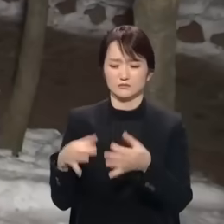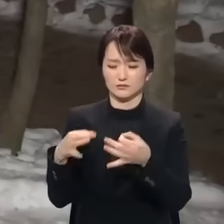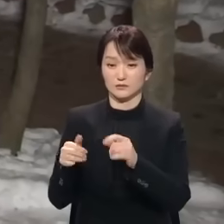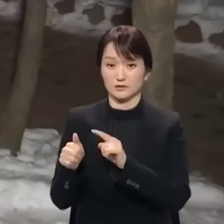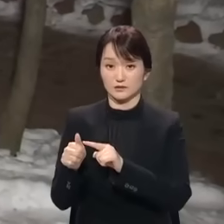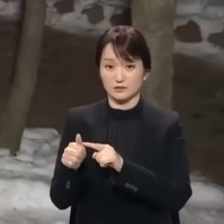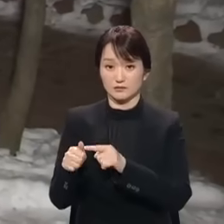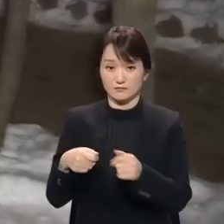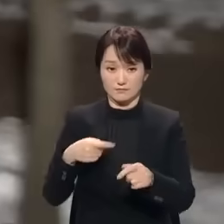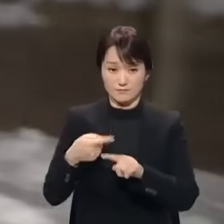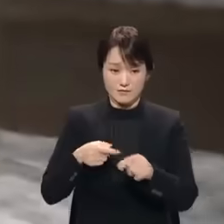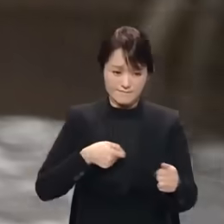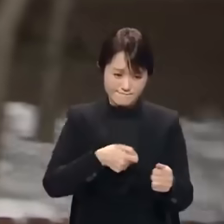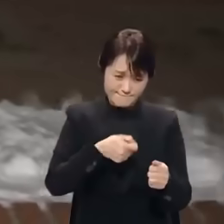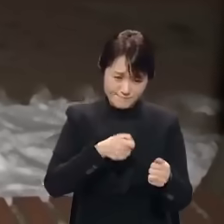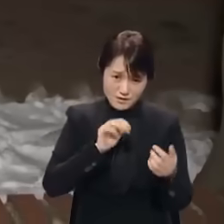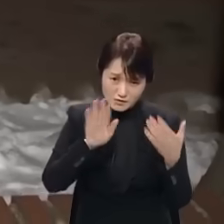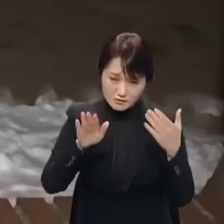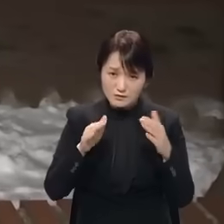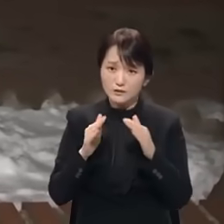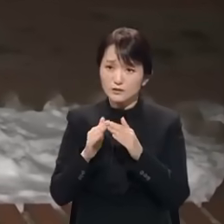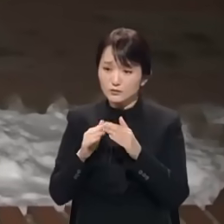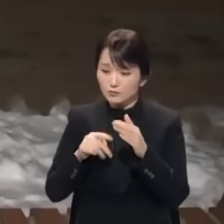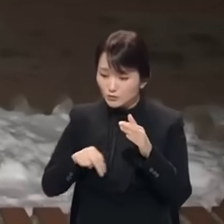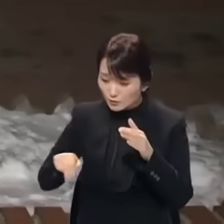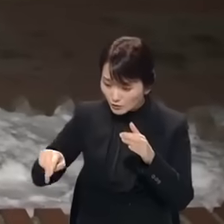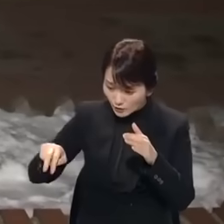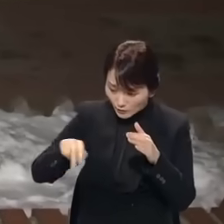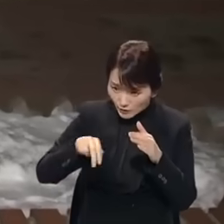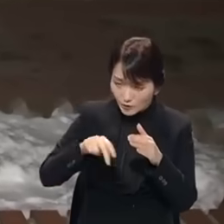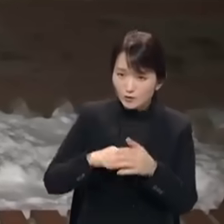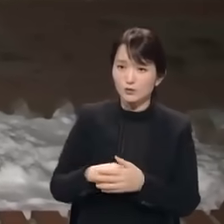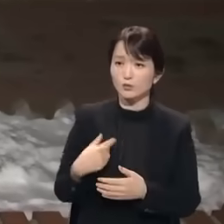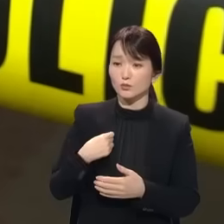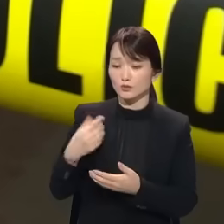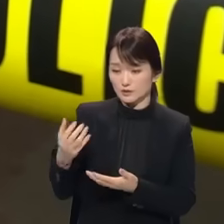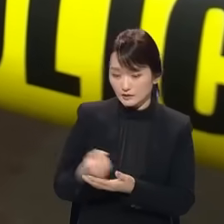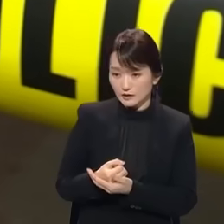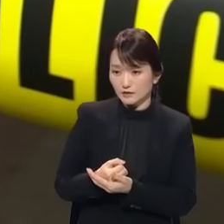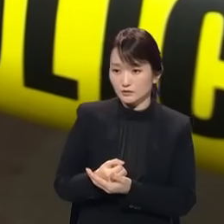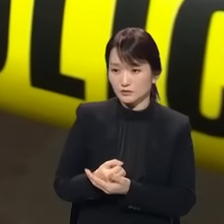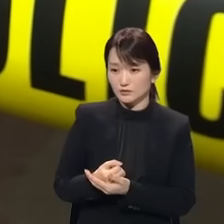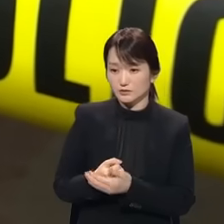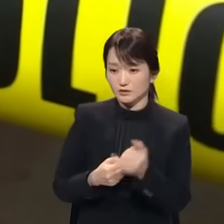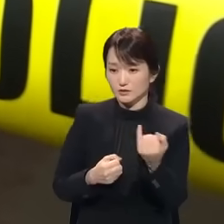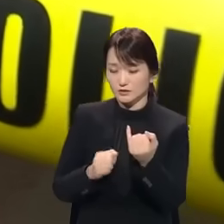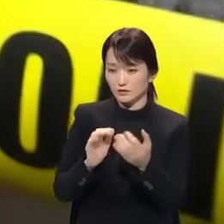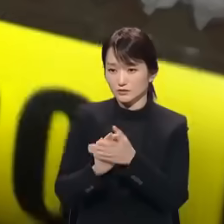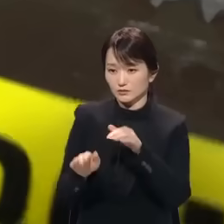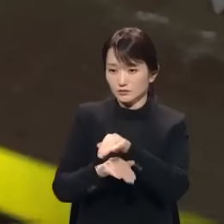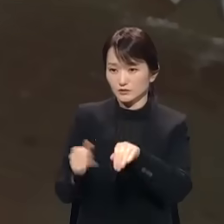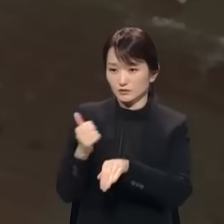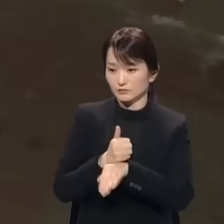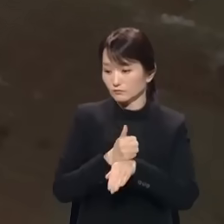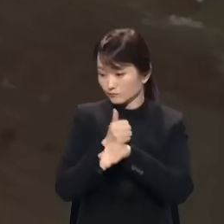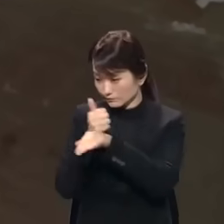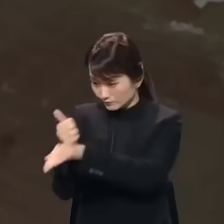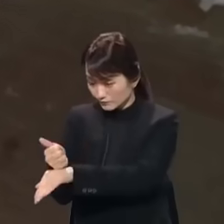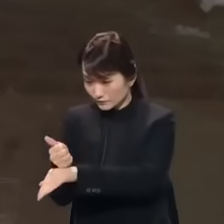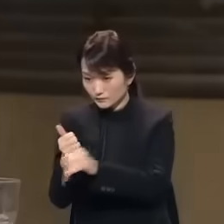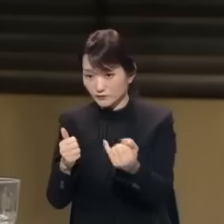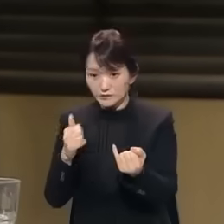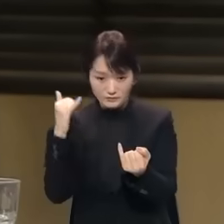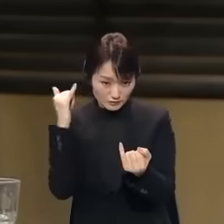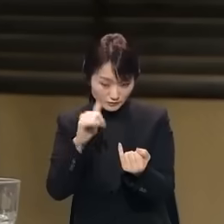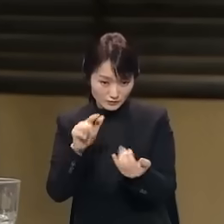범행을 저지르고 어 집으로 올라가서 옷가지를 챙겨서 내연녀 차를 타고 달아납니다 그리고 지인한테 전화를해서 강서구청역 인근 술집